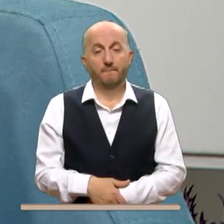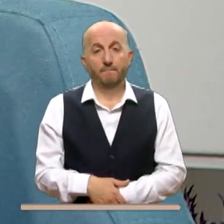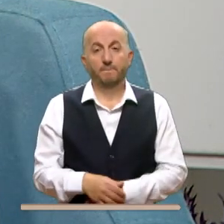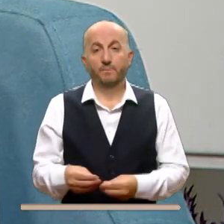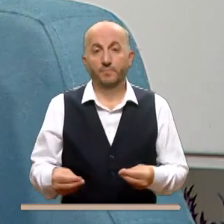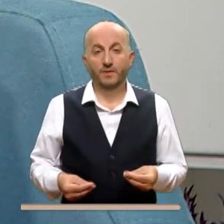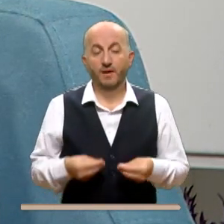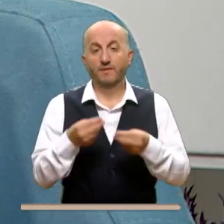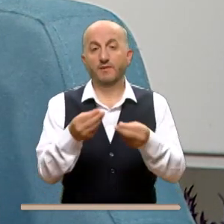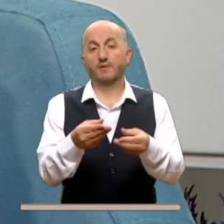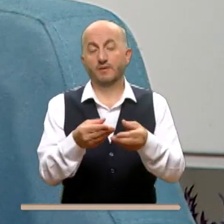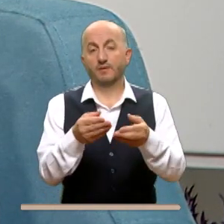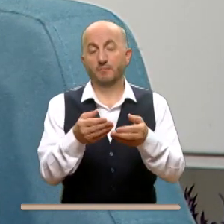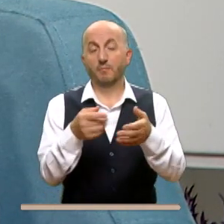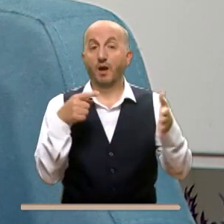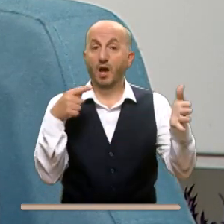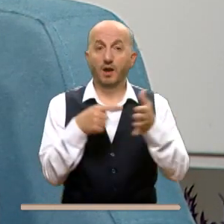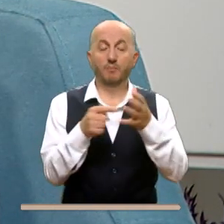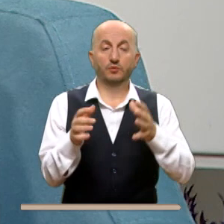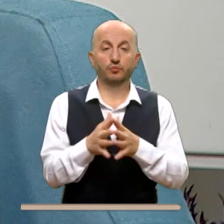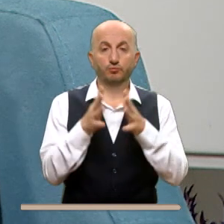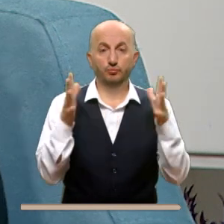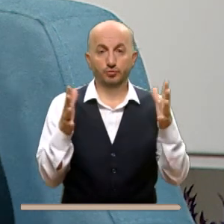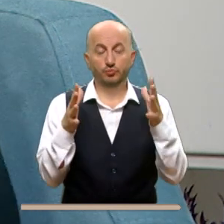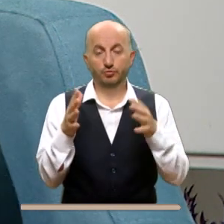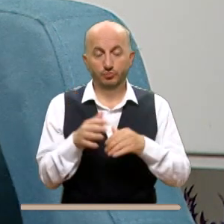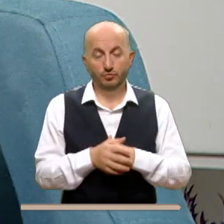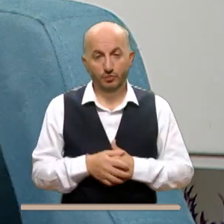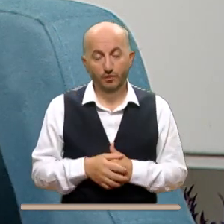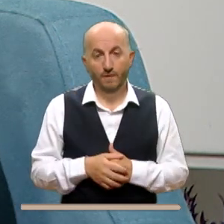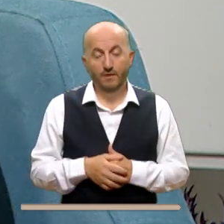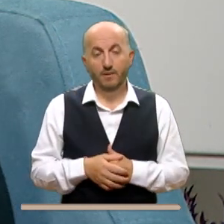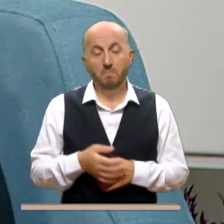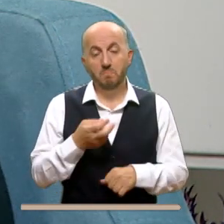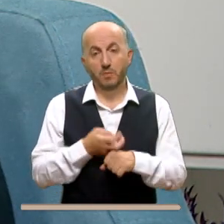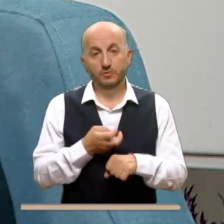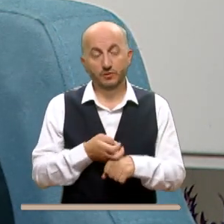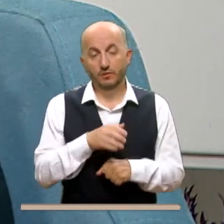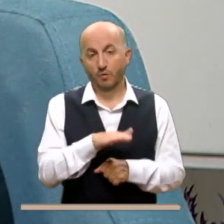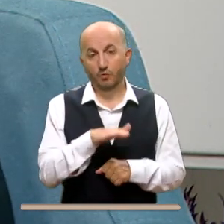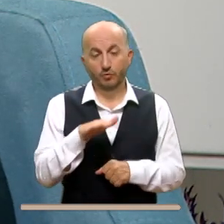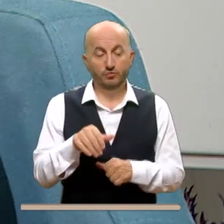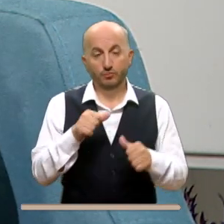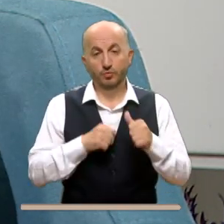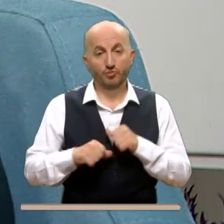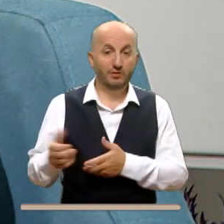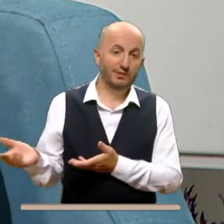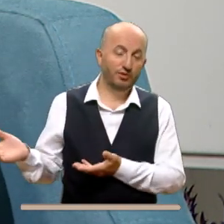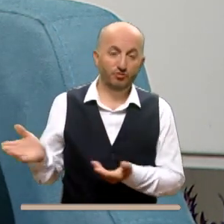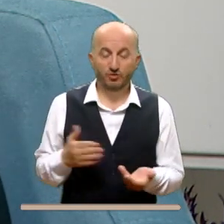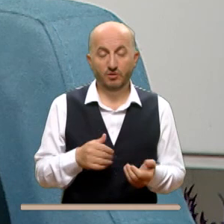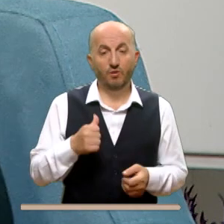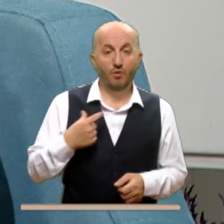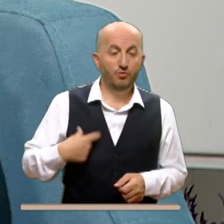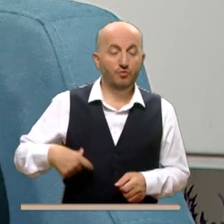takdim edilme amacı büyük efendim çapta başarılı öğrencileri bu üniversiteye çekerek özel